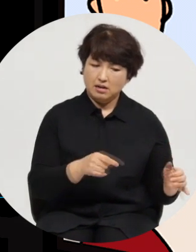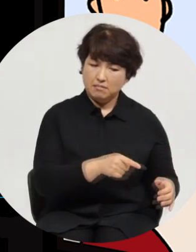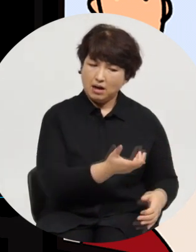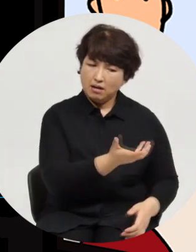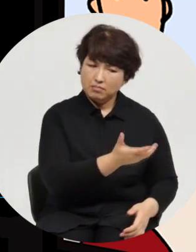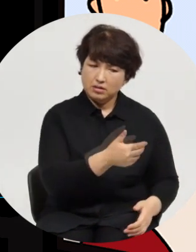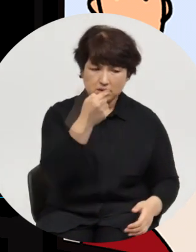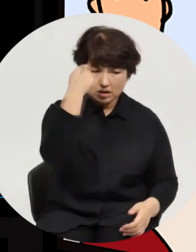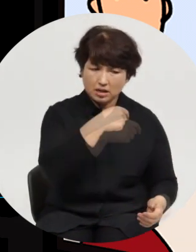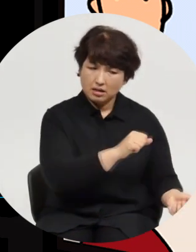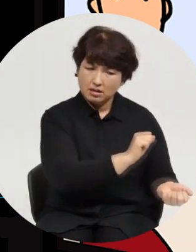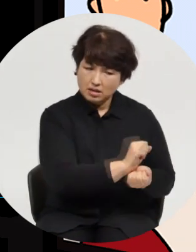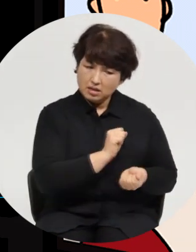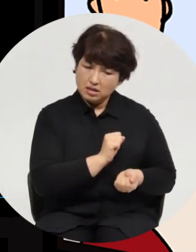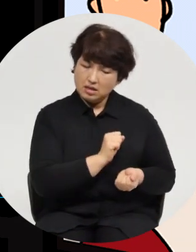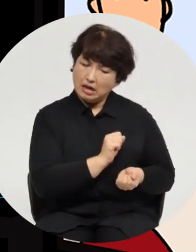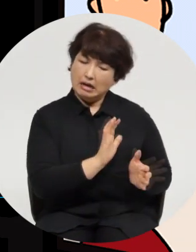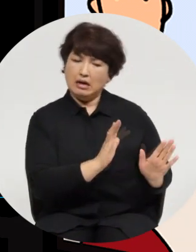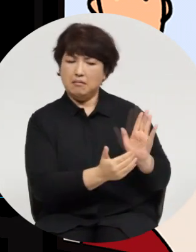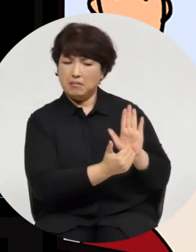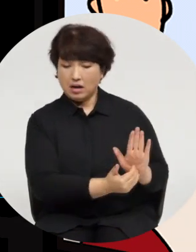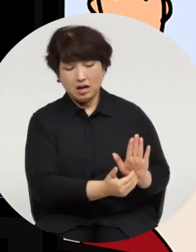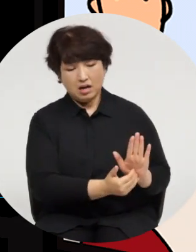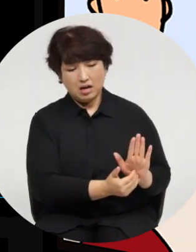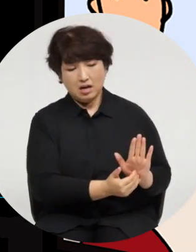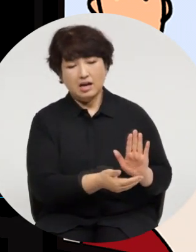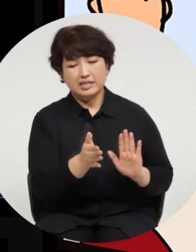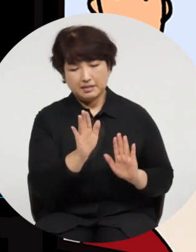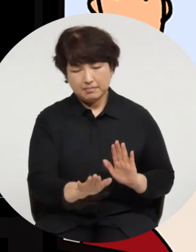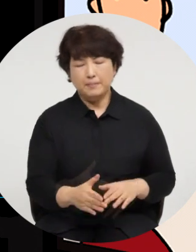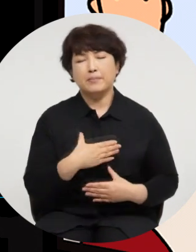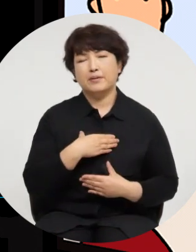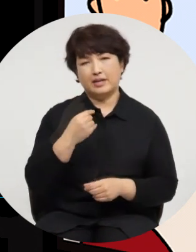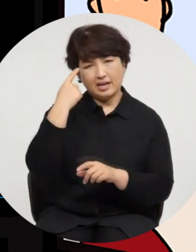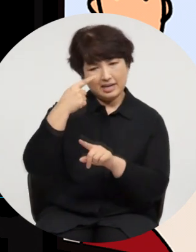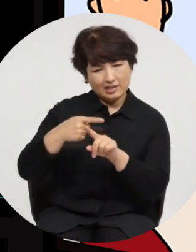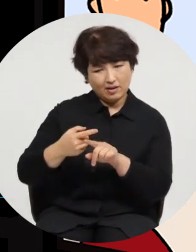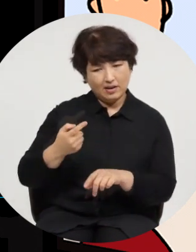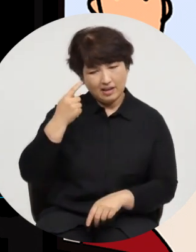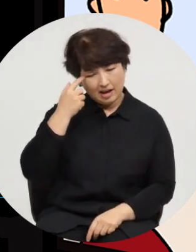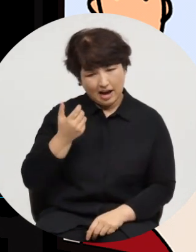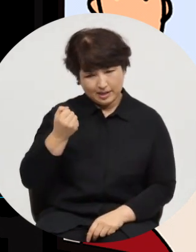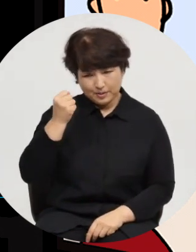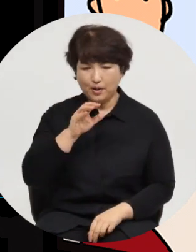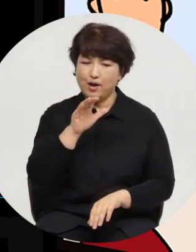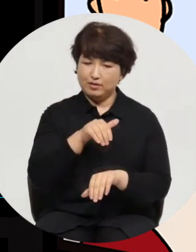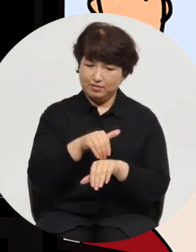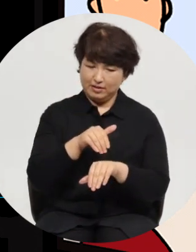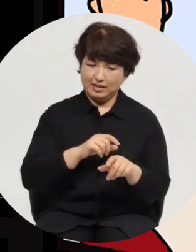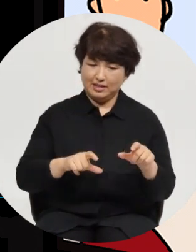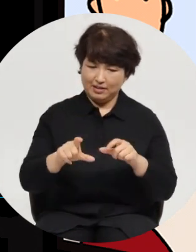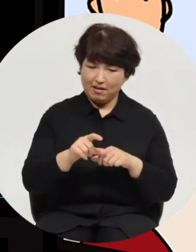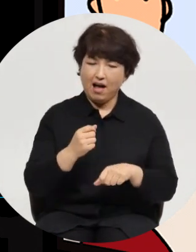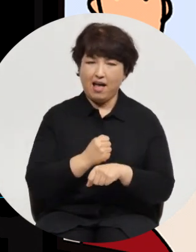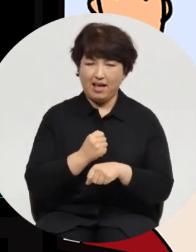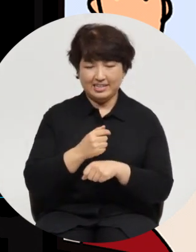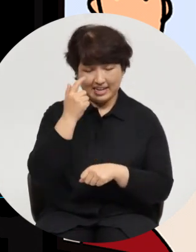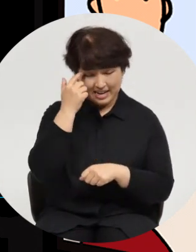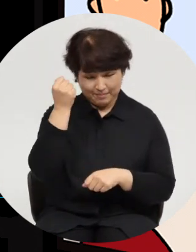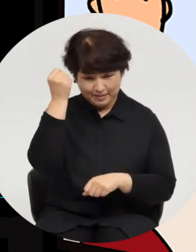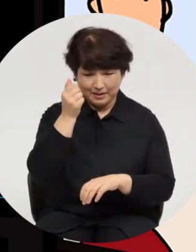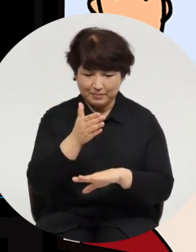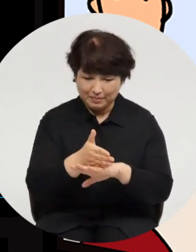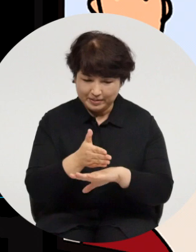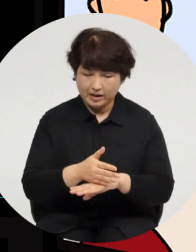생각하는 쫀 될 수 있다 이로 생각하니까 좀 맘이 아톤 대 편하게 긍정적으로 생각하면서 만